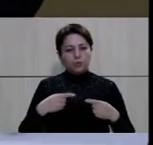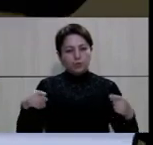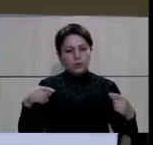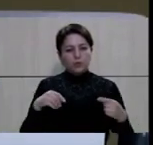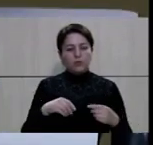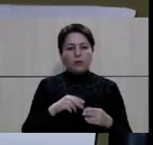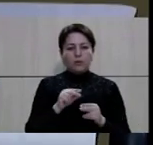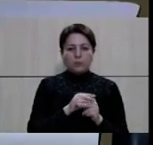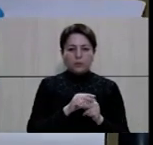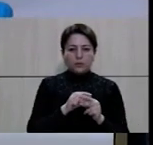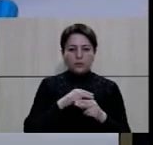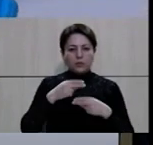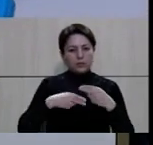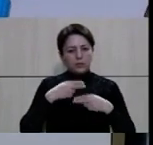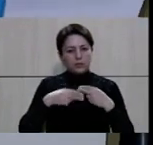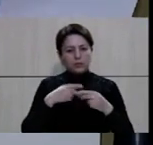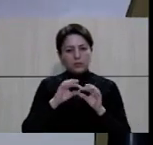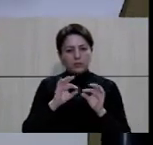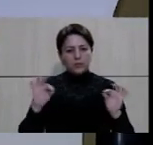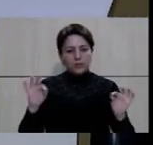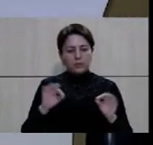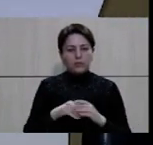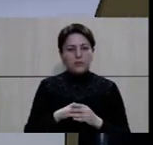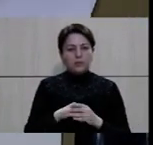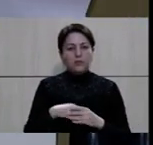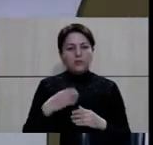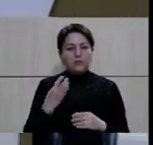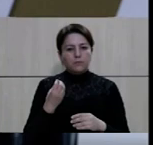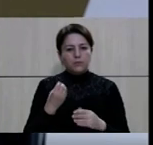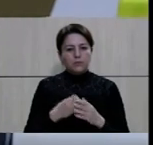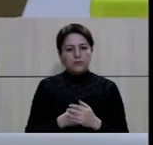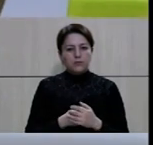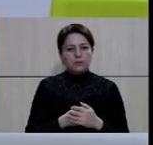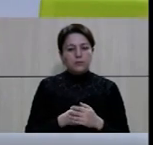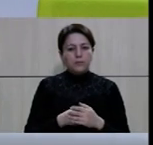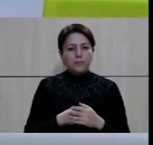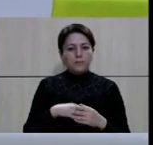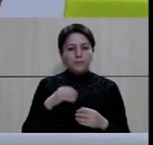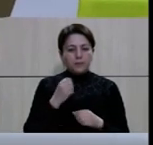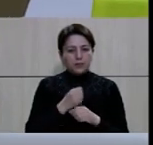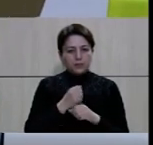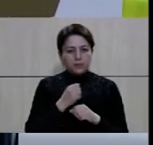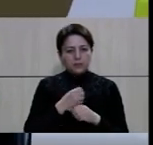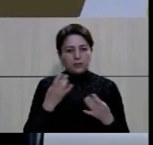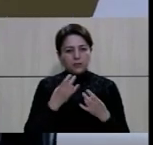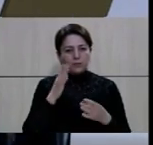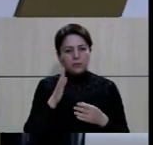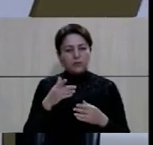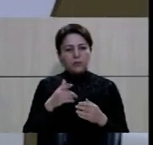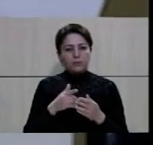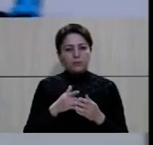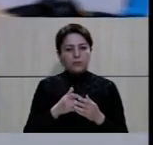montaj izolyatsiya lentalari hamda jarayonda olib borishda pistolet,